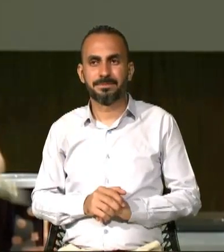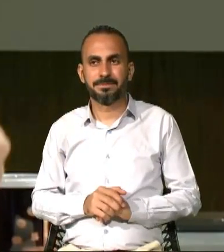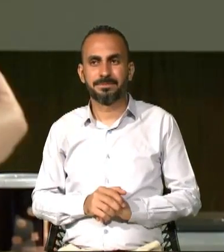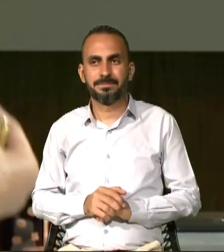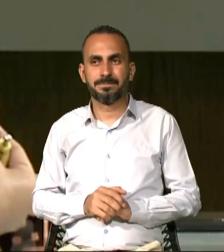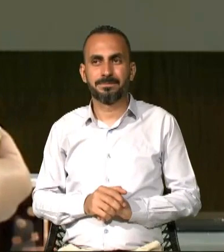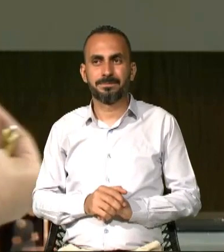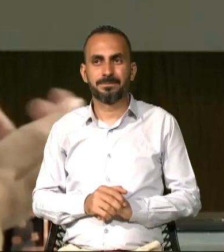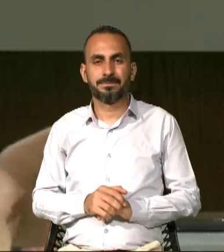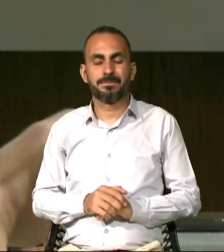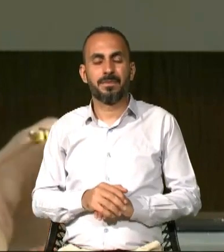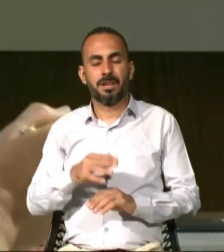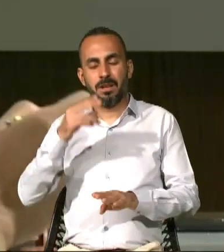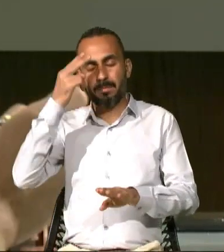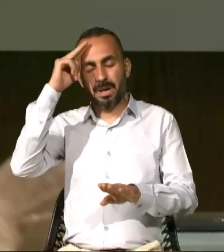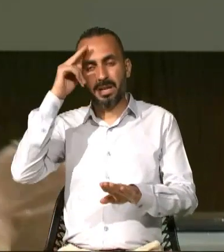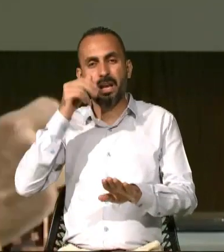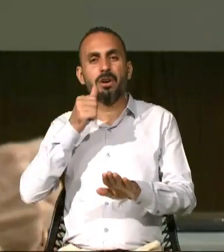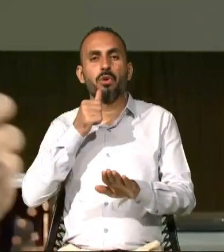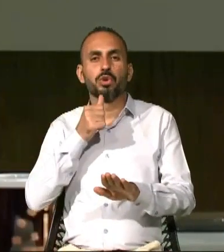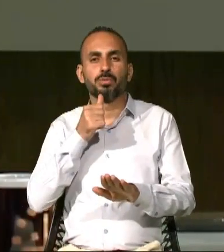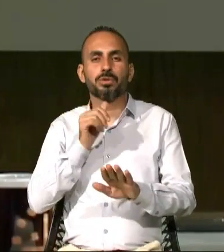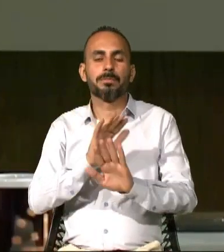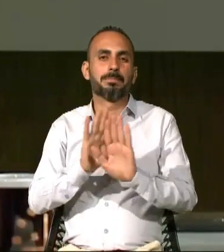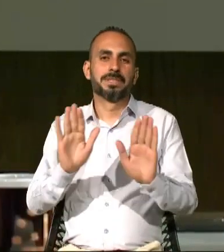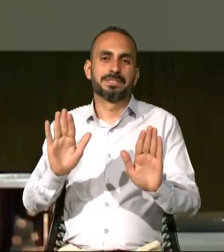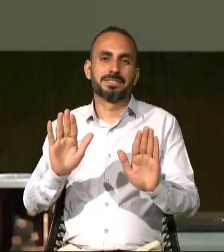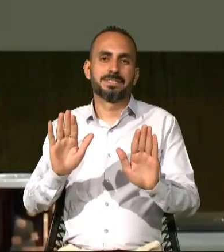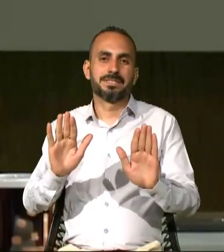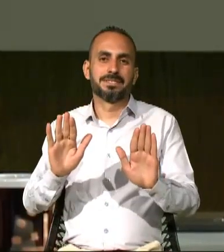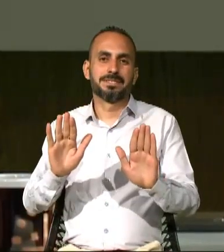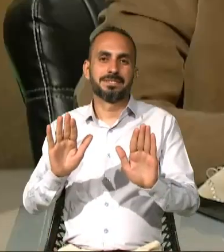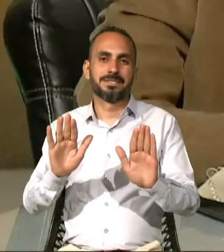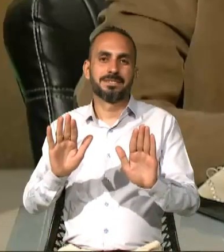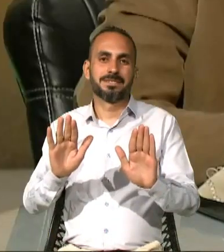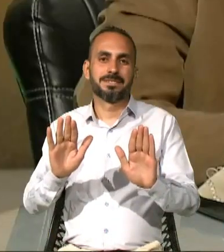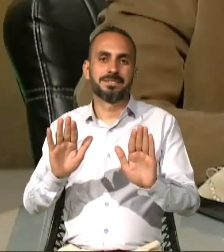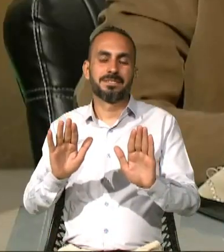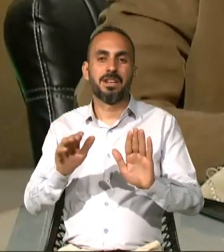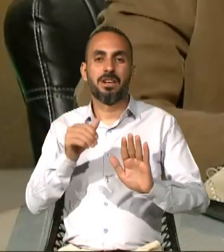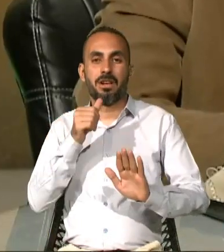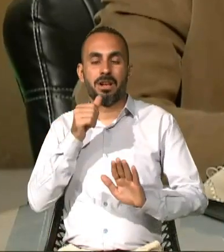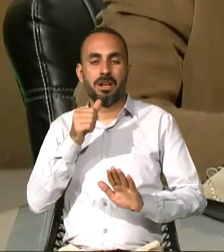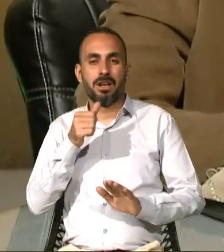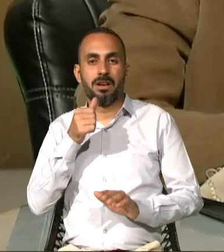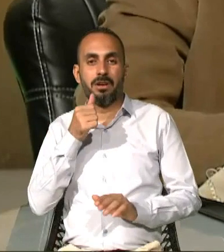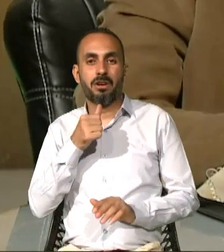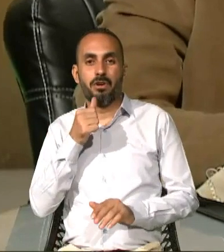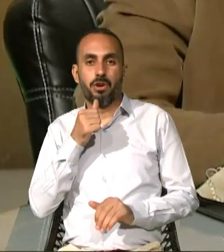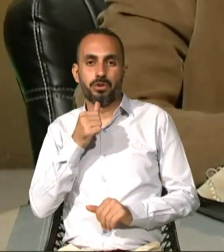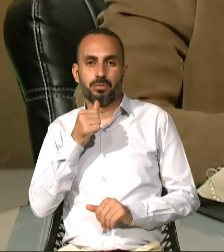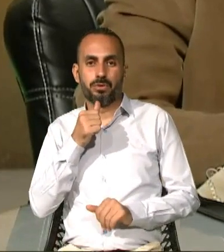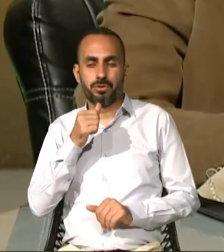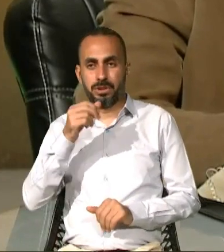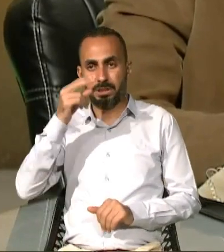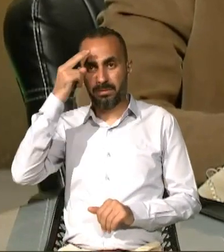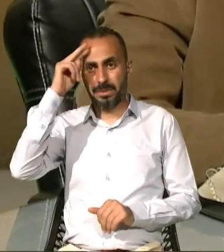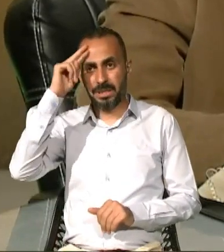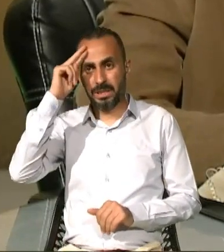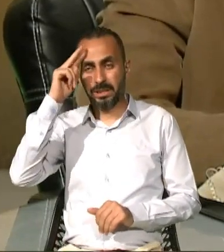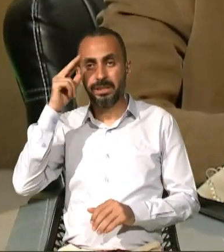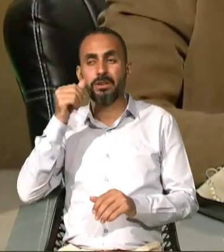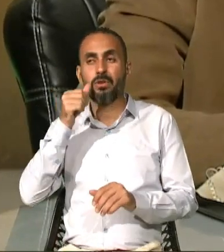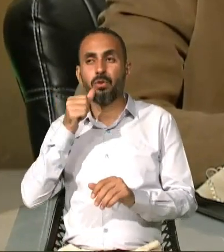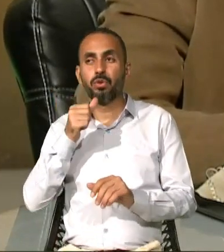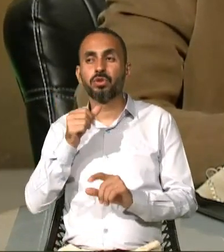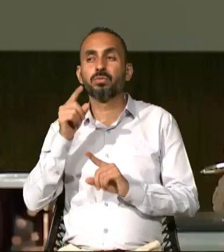اصبر تقويم اصبر هي اصبر بصبركم اقتنوا انفسكم وانت قلت ان الصبر هو الانتظار ده يس. اننا اسلنا الى يوم الحصاد